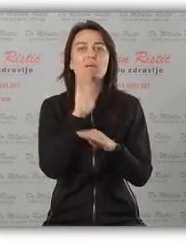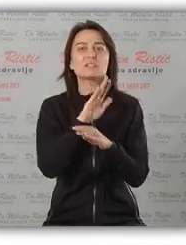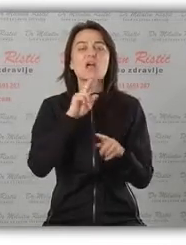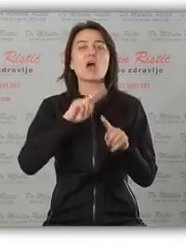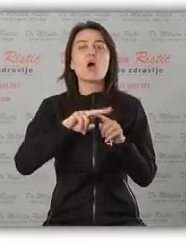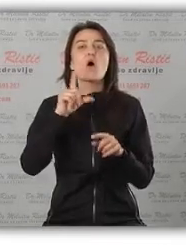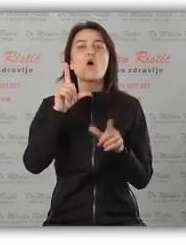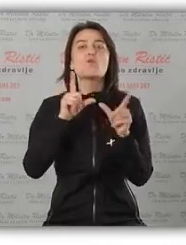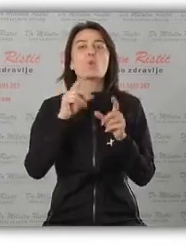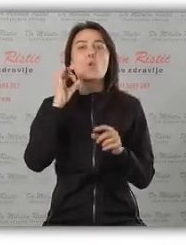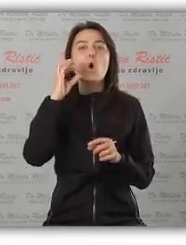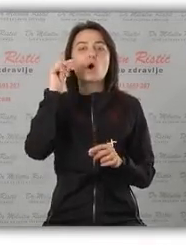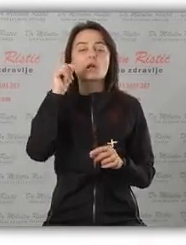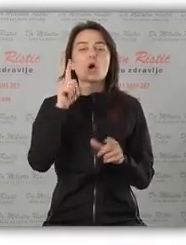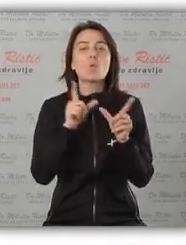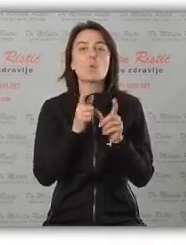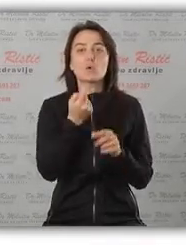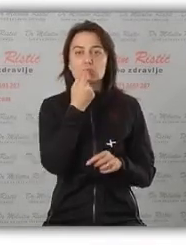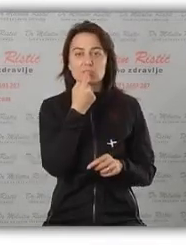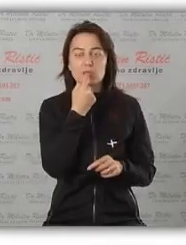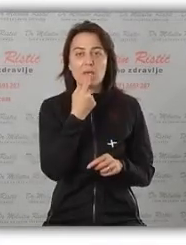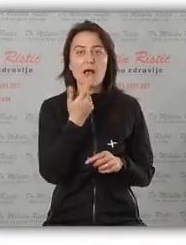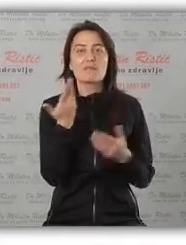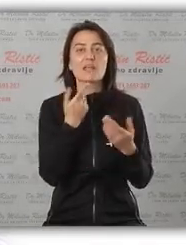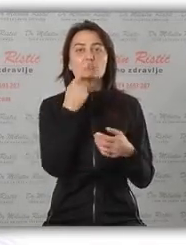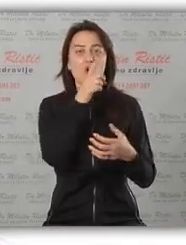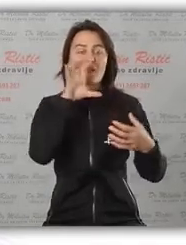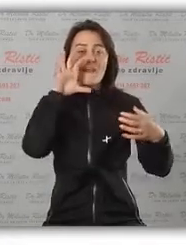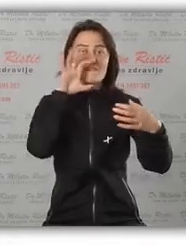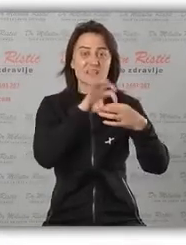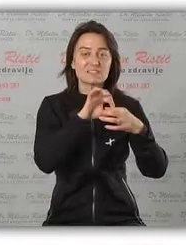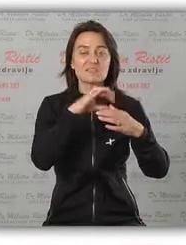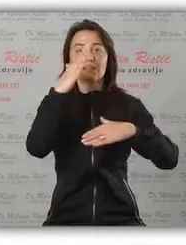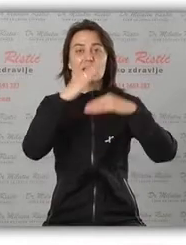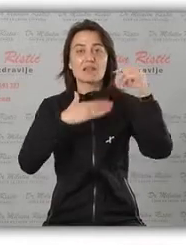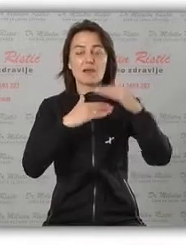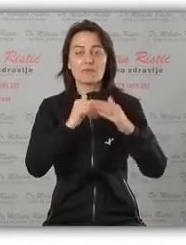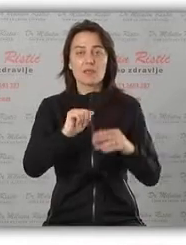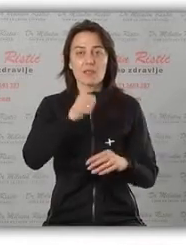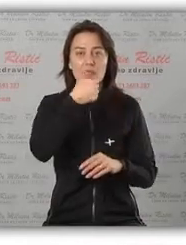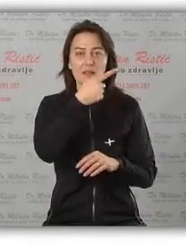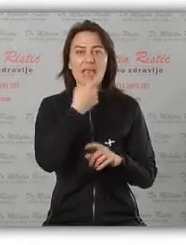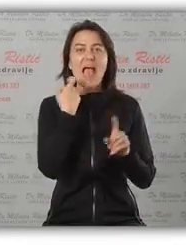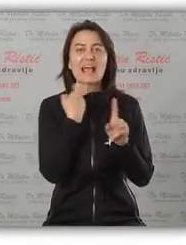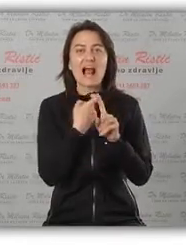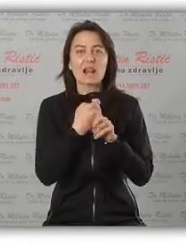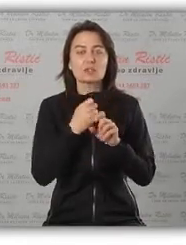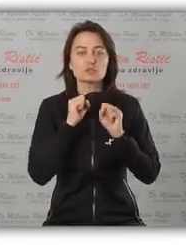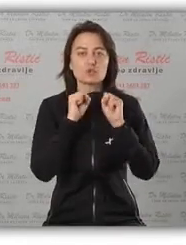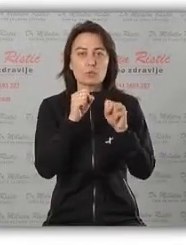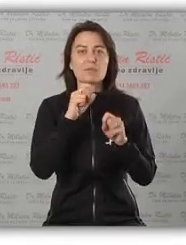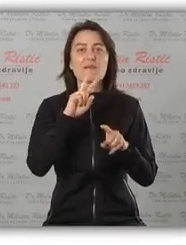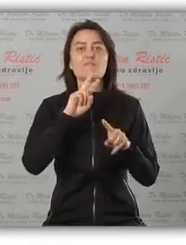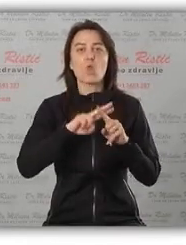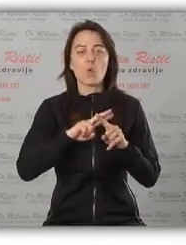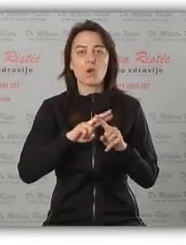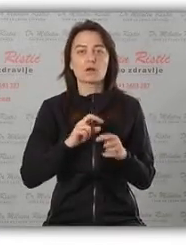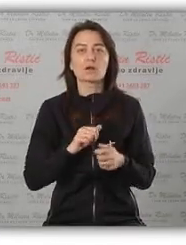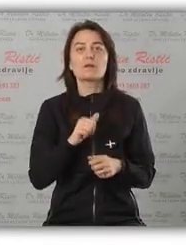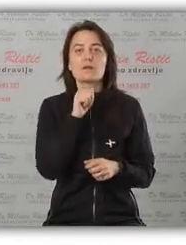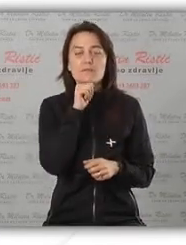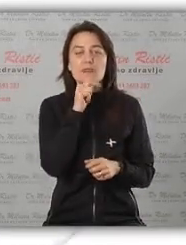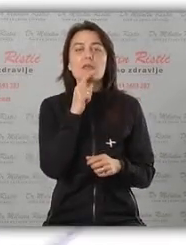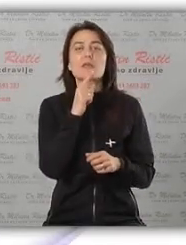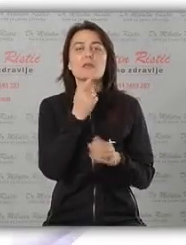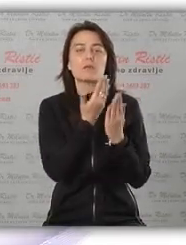stalni kontakt i stalno prisustvo fluora u ustima, gdje će se on vezivati i graditi jedinjenja sa kalcijumom u vidu